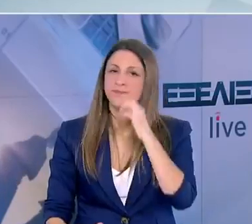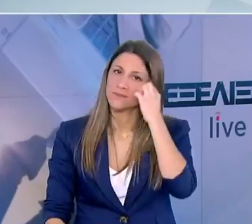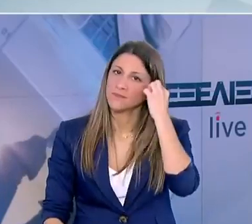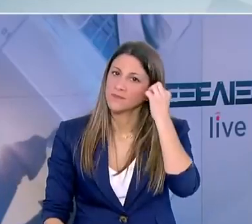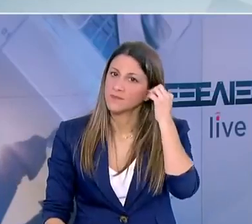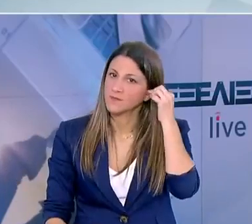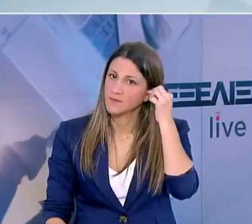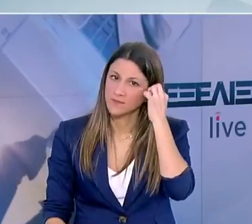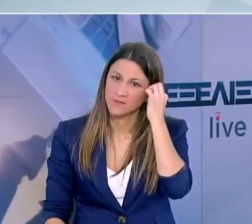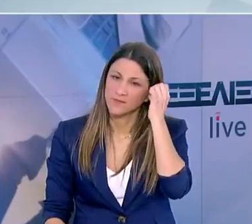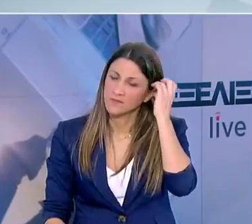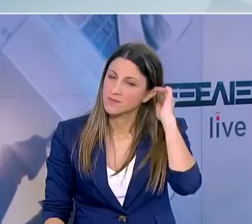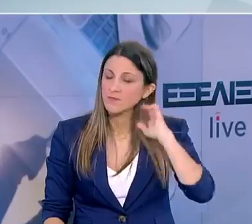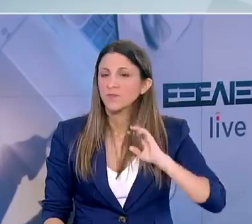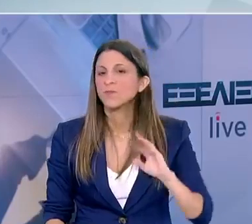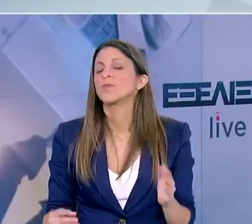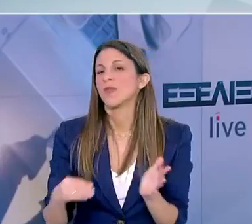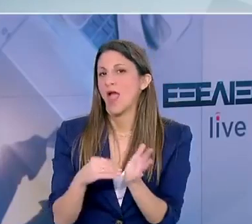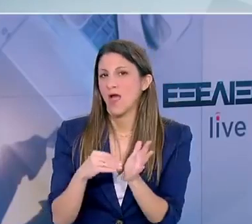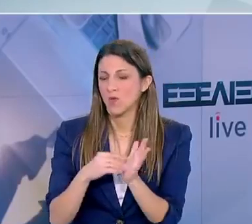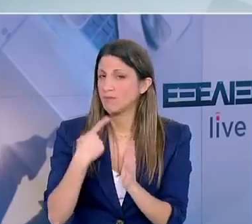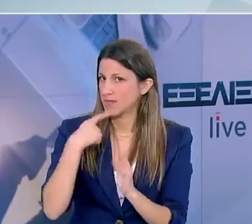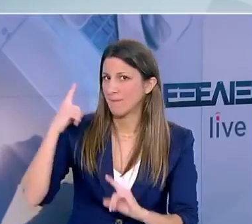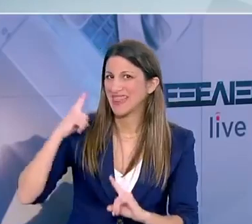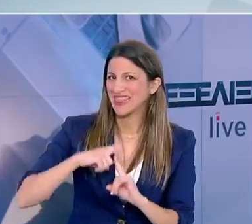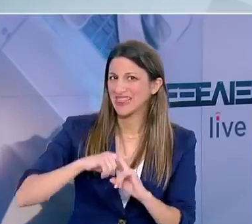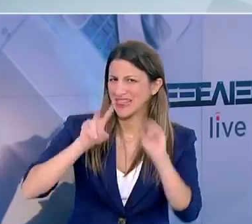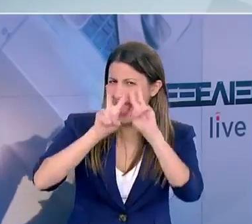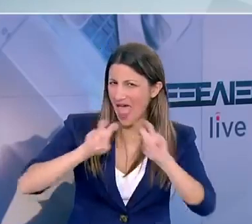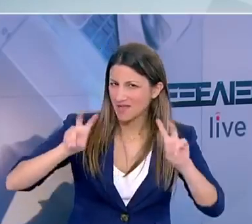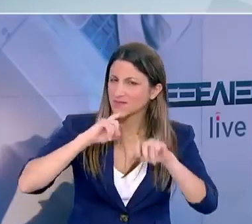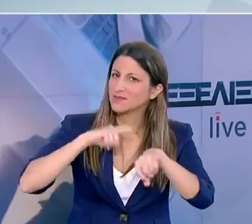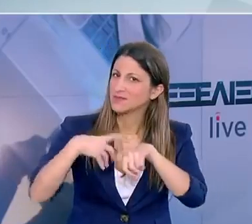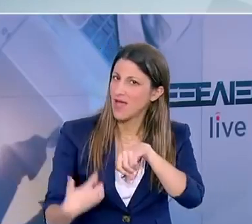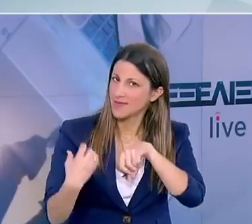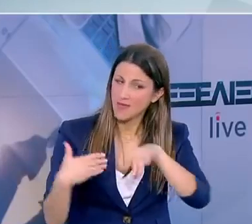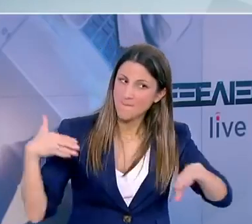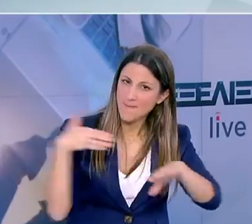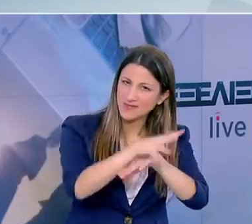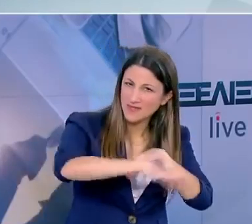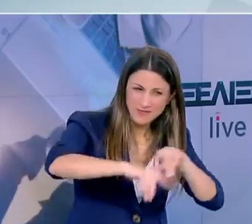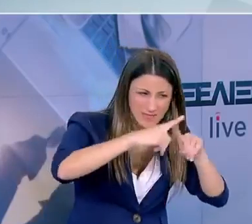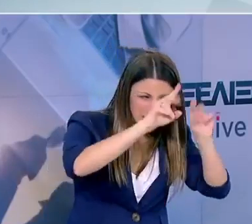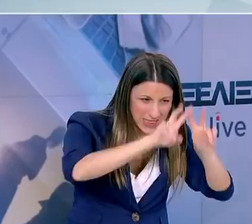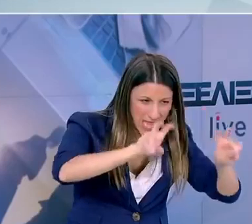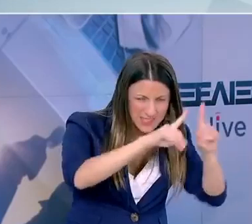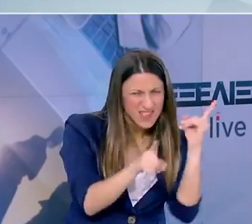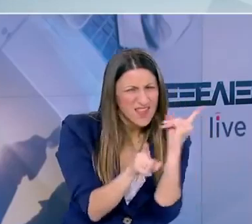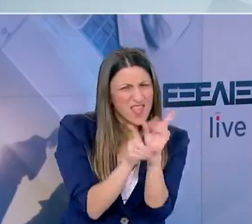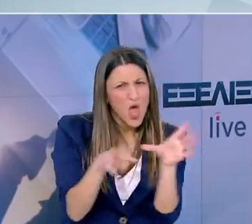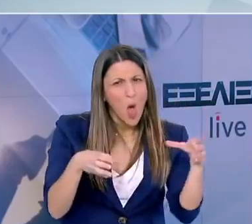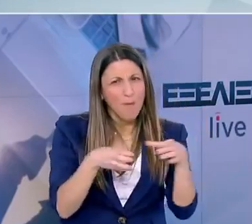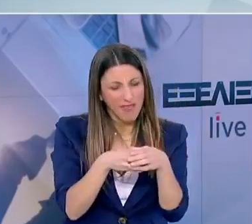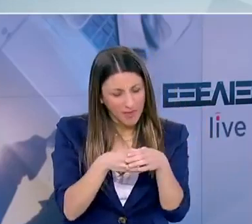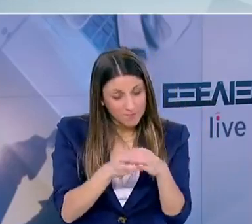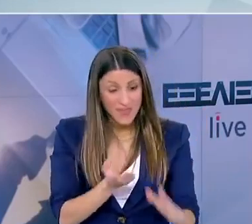πραγματοποιηθούν πέραν των δειγματοληπτικών ελέγχων που γίνονται αυτή τη στιγμή μέσα στον οικισμό από το συνεργείο του ΕΟΔΗ, από αύριο